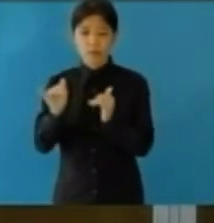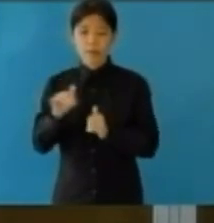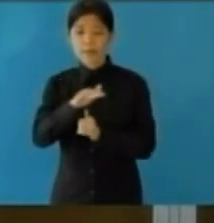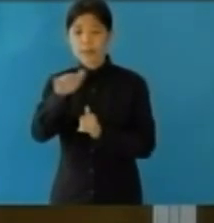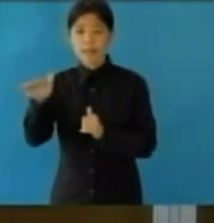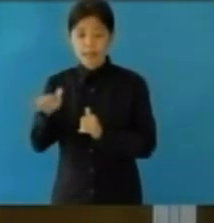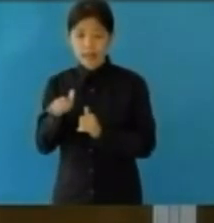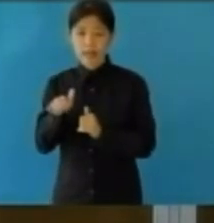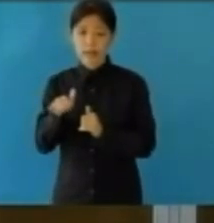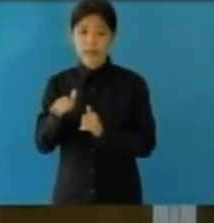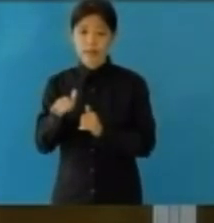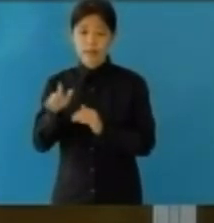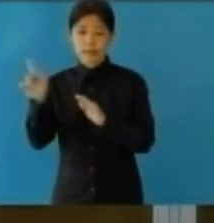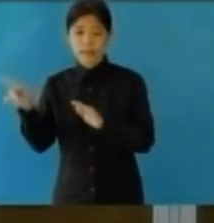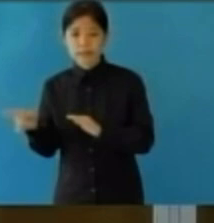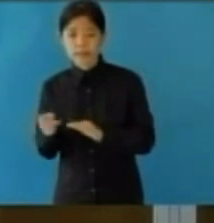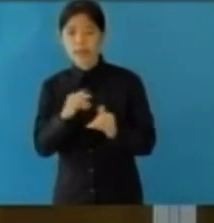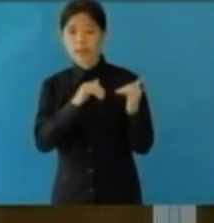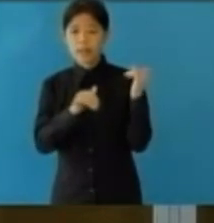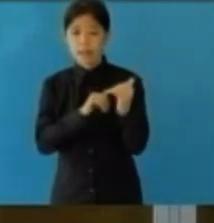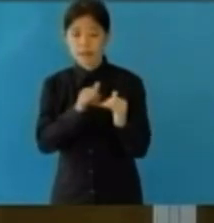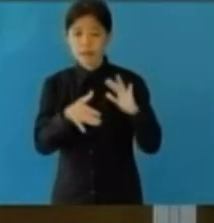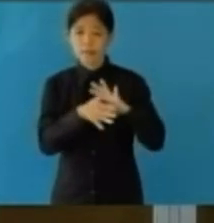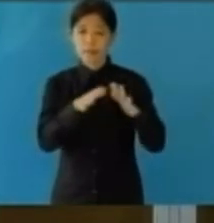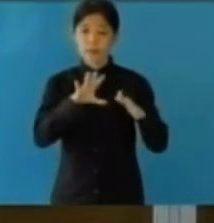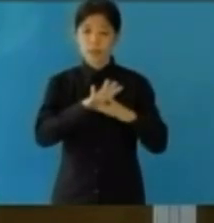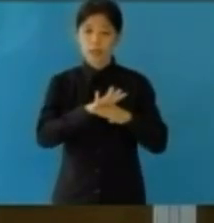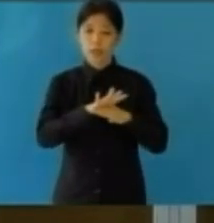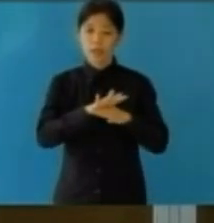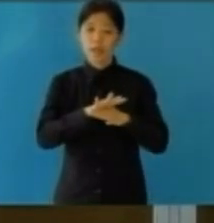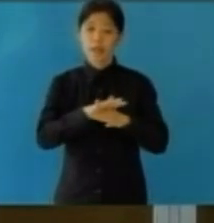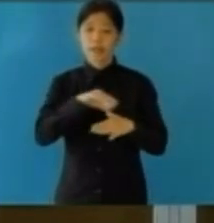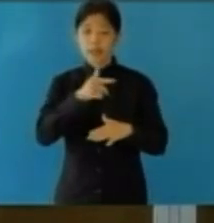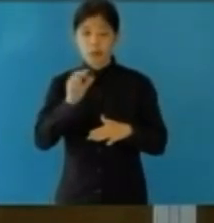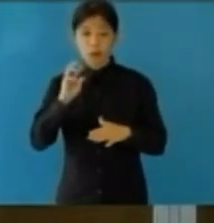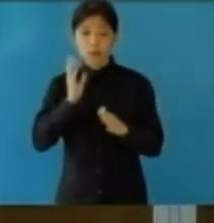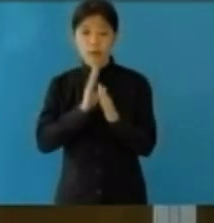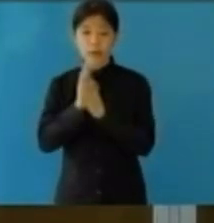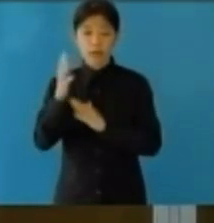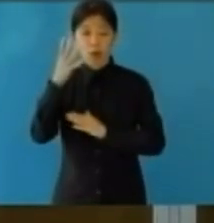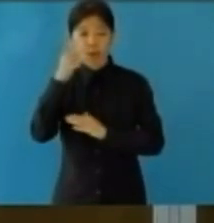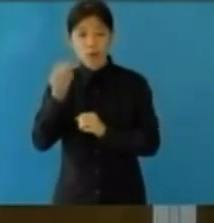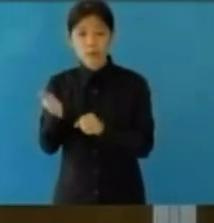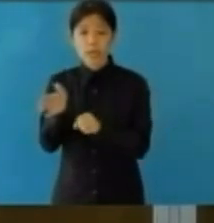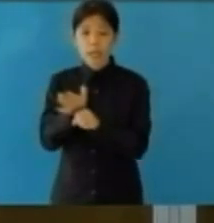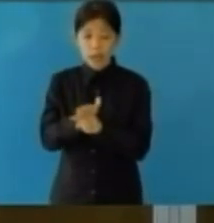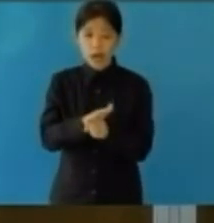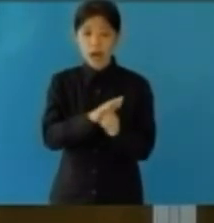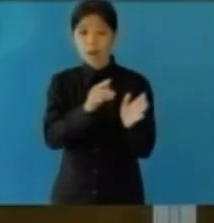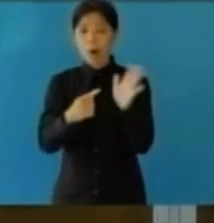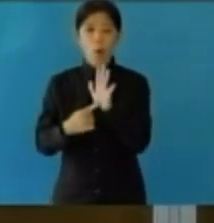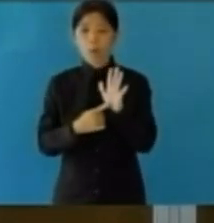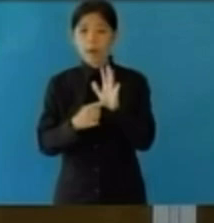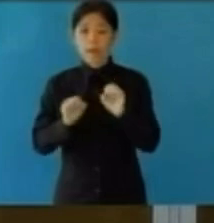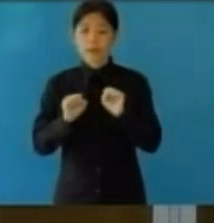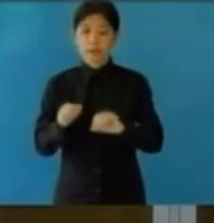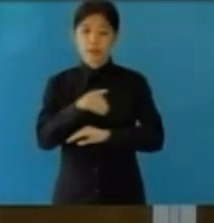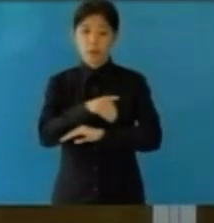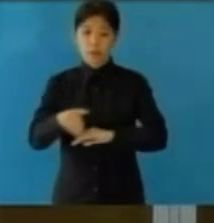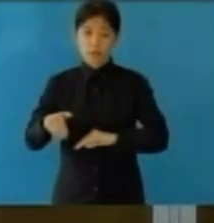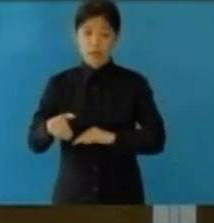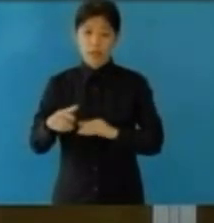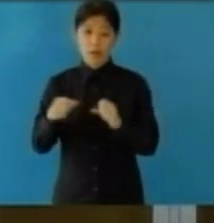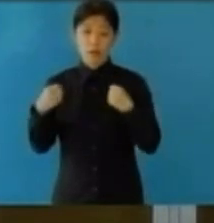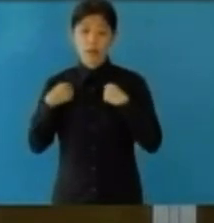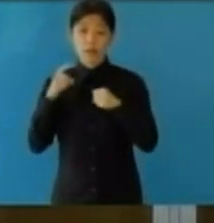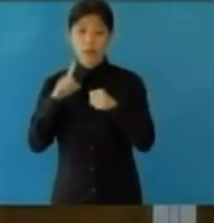が、自然、歴史、文化等、本県の多彩な魅力を取り入れたパフォーマンスを披露します。国体のために